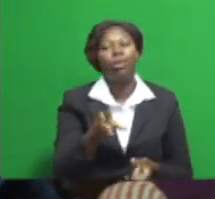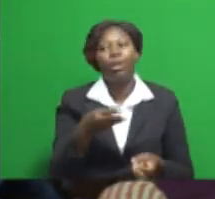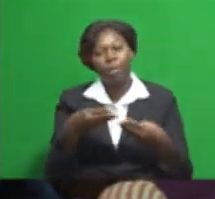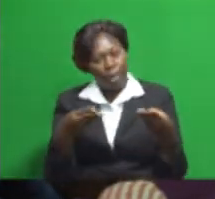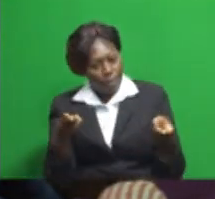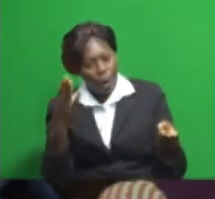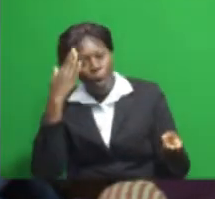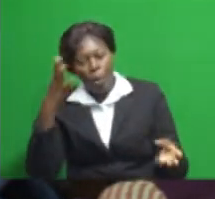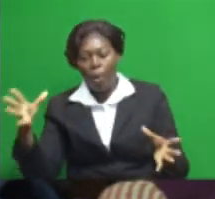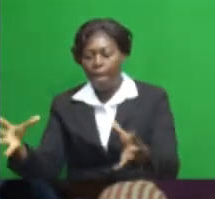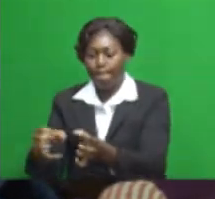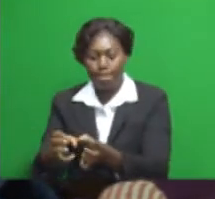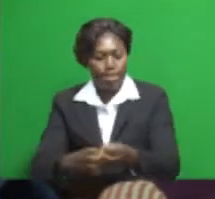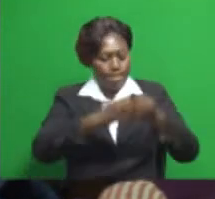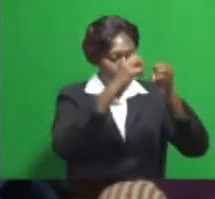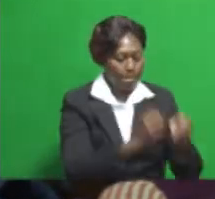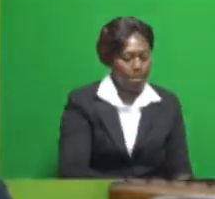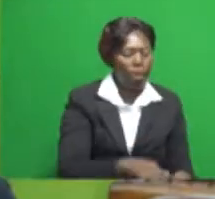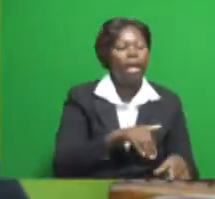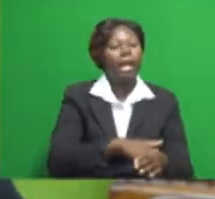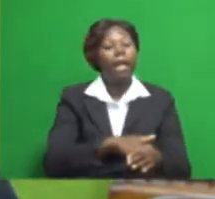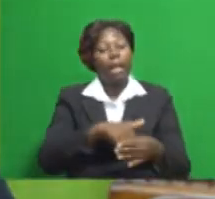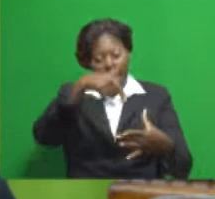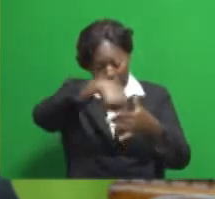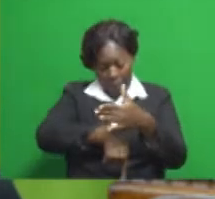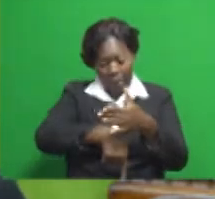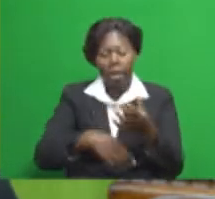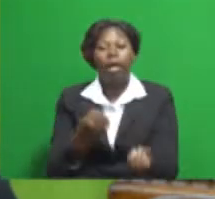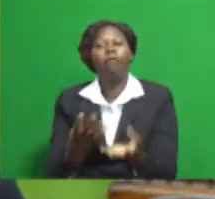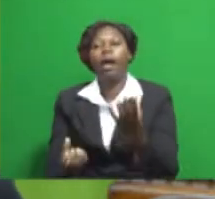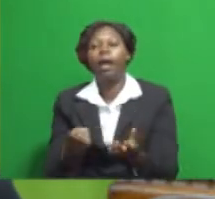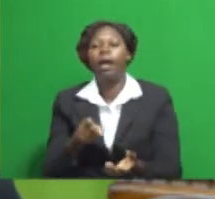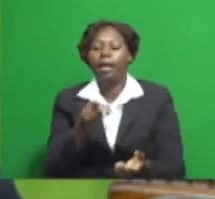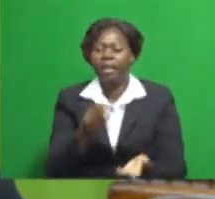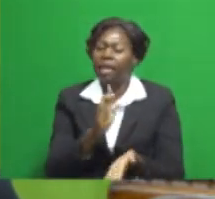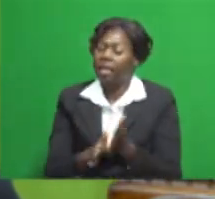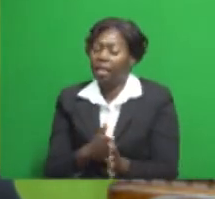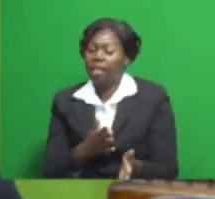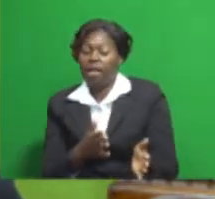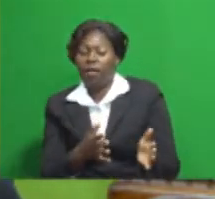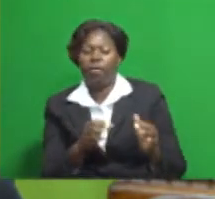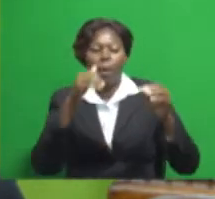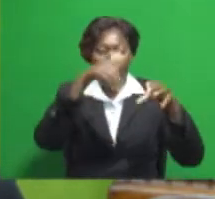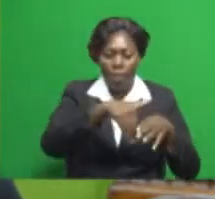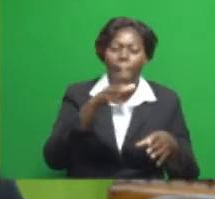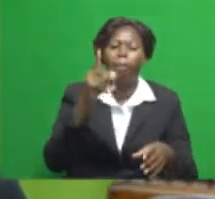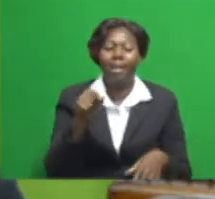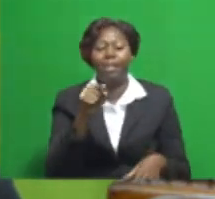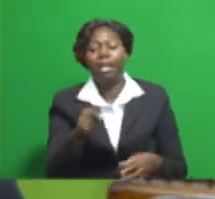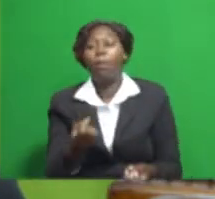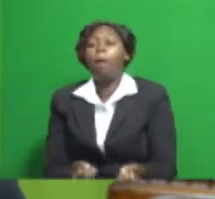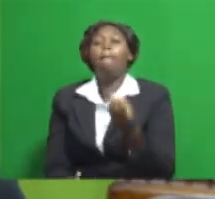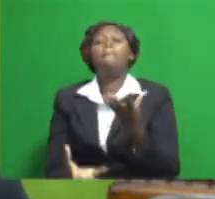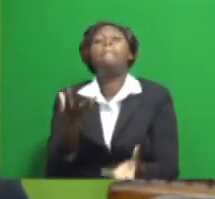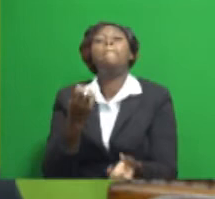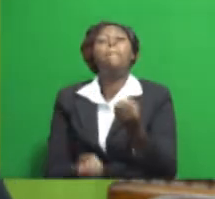vaitotsva kwete kuti vapinda muoveni ba murazvo bedzi hiti yacho yaiva pisa vari kunze vakatofa saka hapana doubt